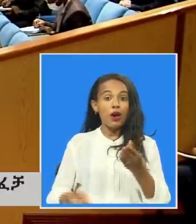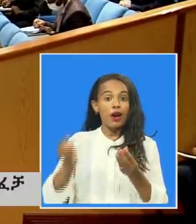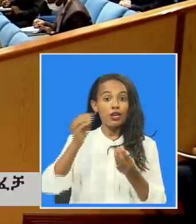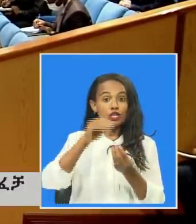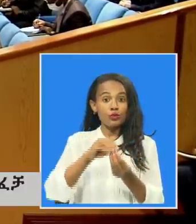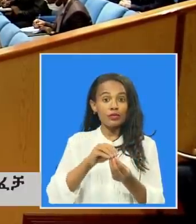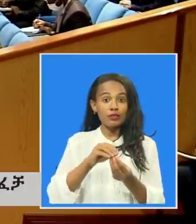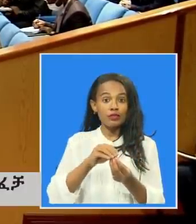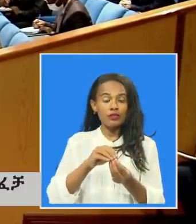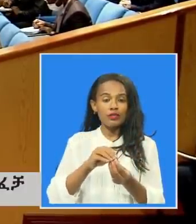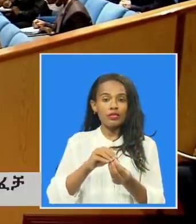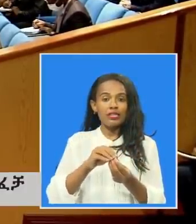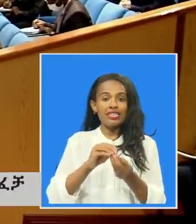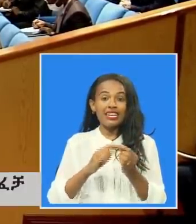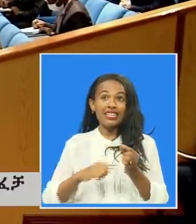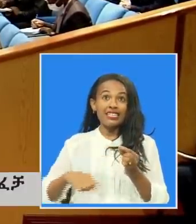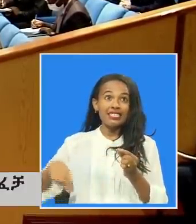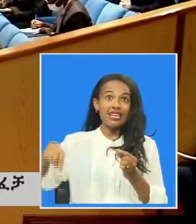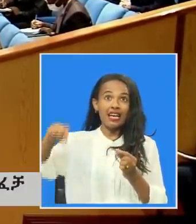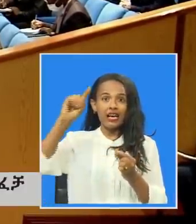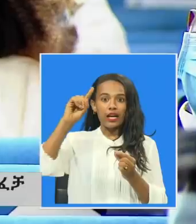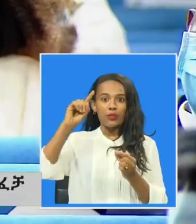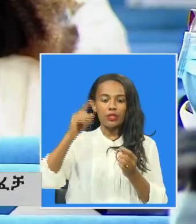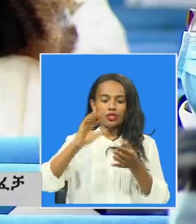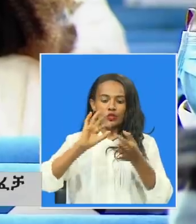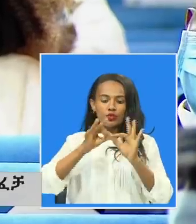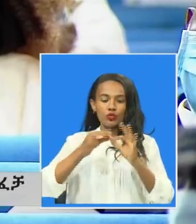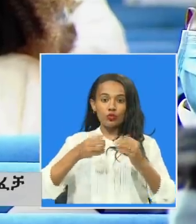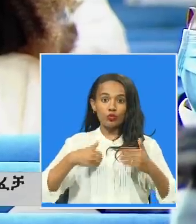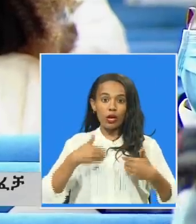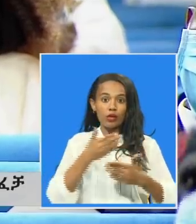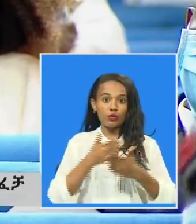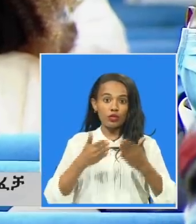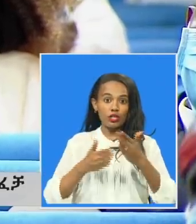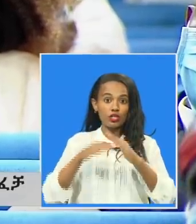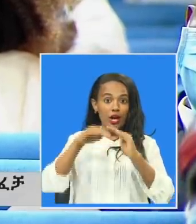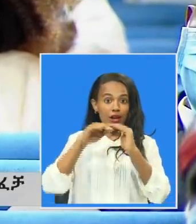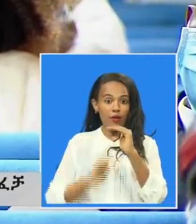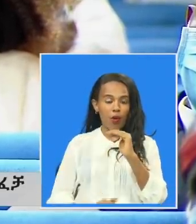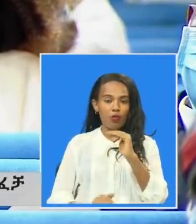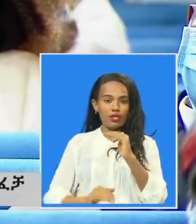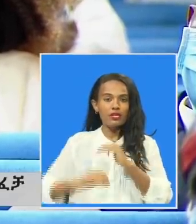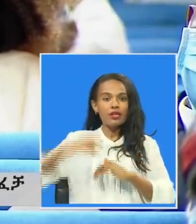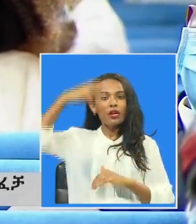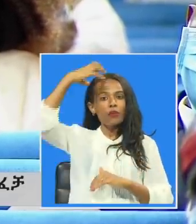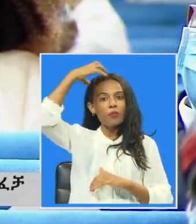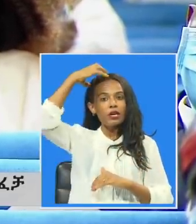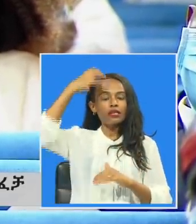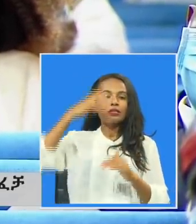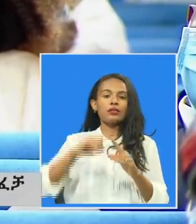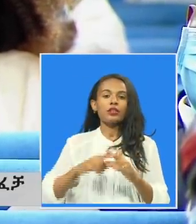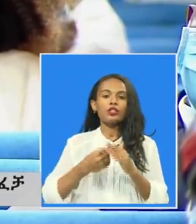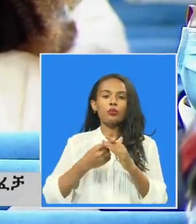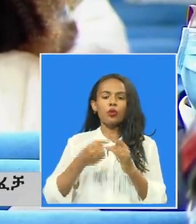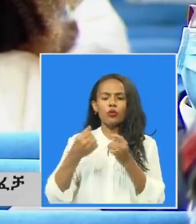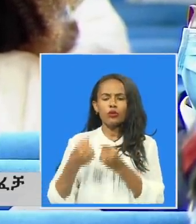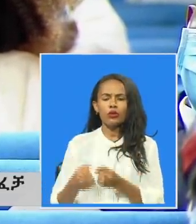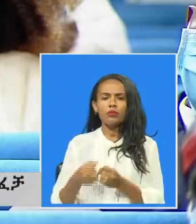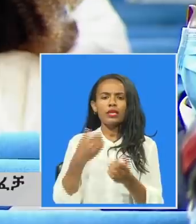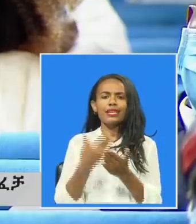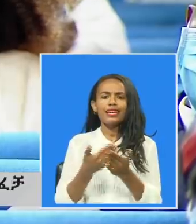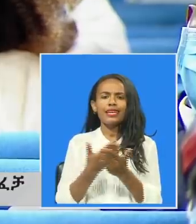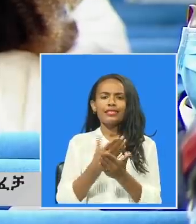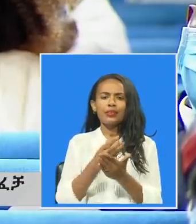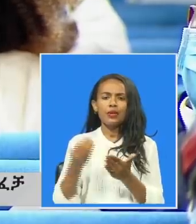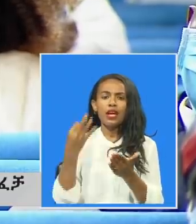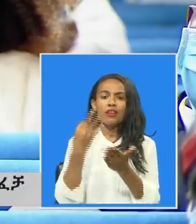ግሽበትን ከተሰቀለበት ትርጉም ባለው ደረጃ ለማውረድ መንግስት የጀመረውን ጥብቅ የገንዘብና